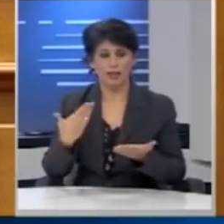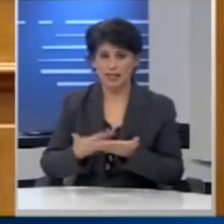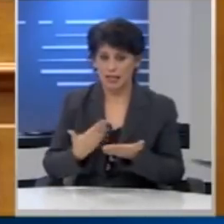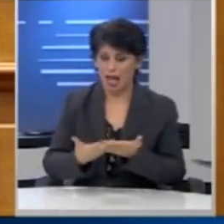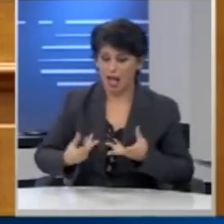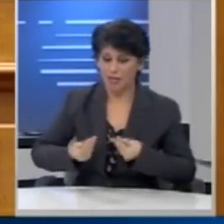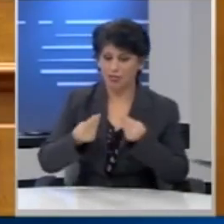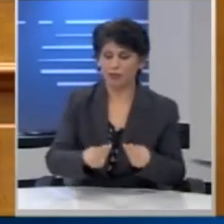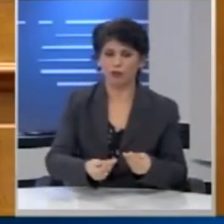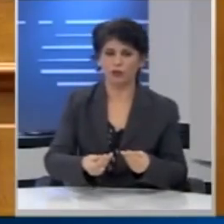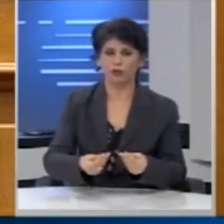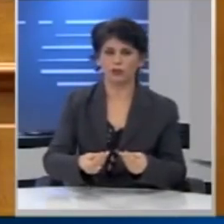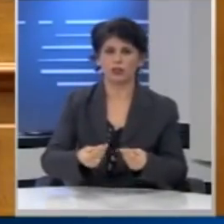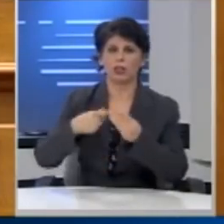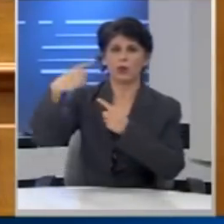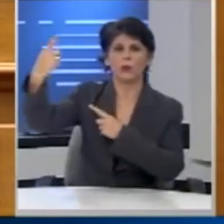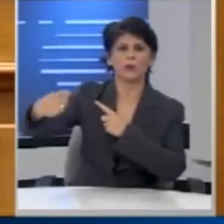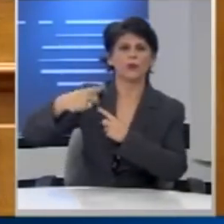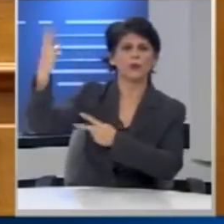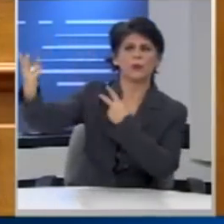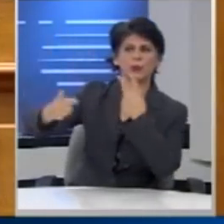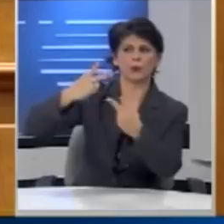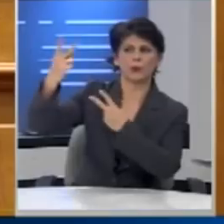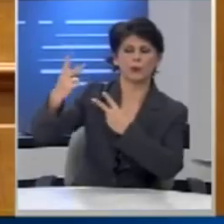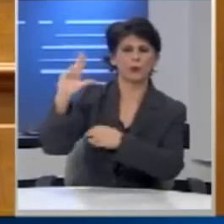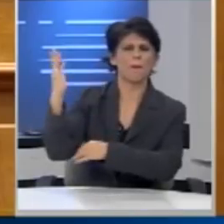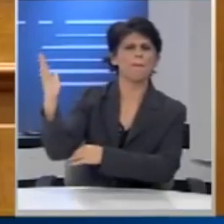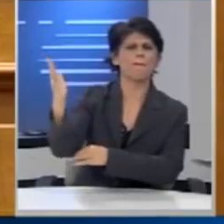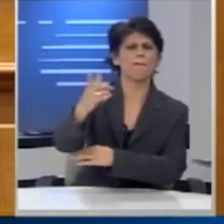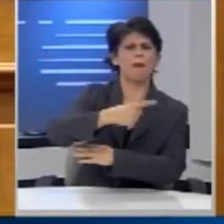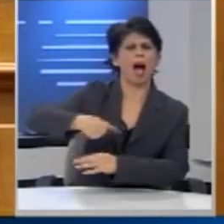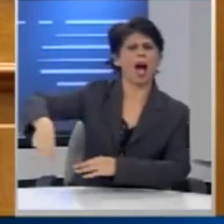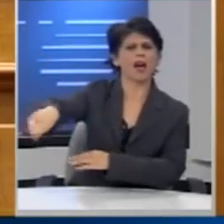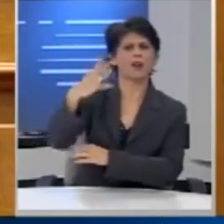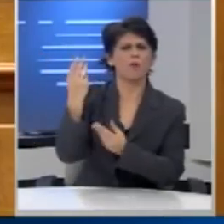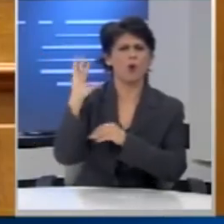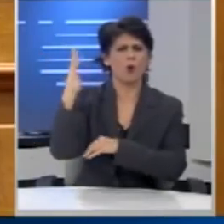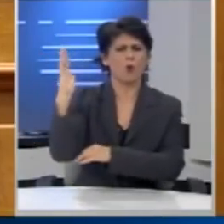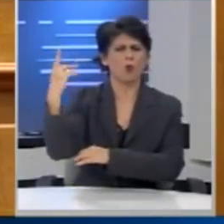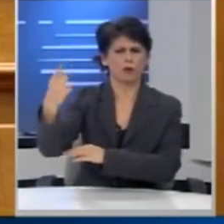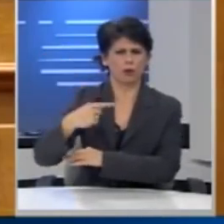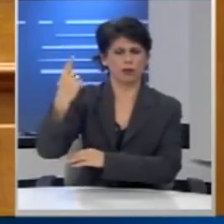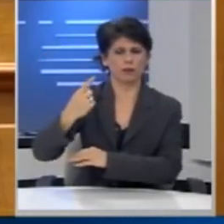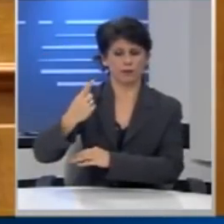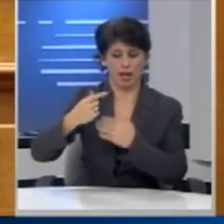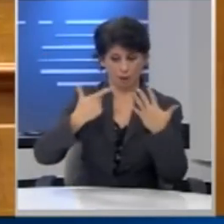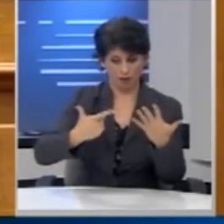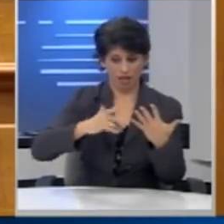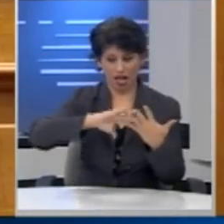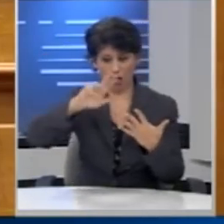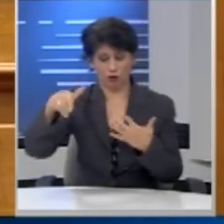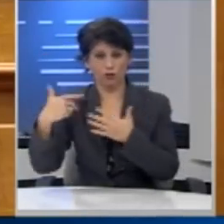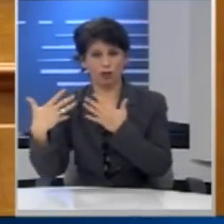αδειοδότηση για αιωλικά πάρκα διαρκεί σήμερα από 7 έως 10 χρόνια.